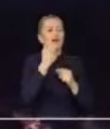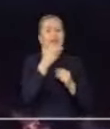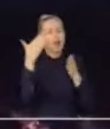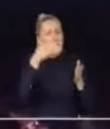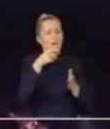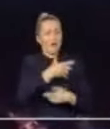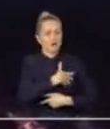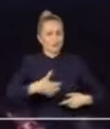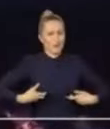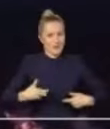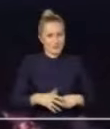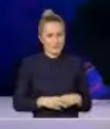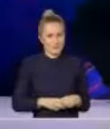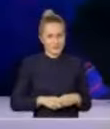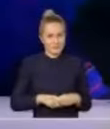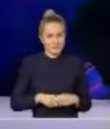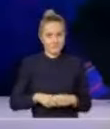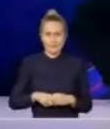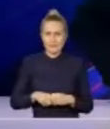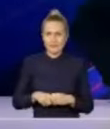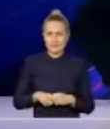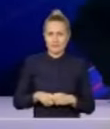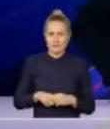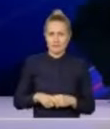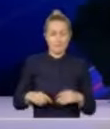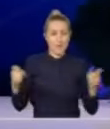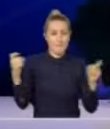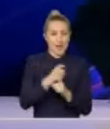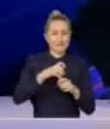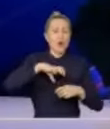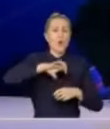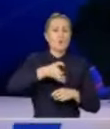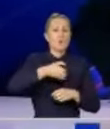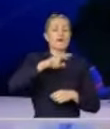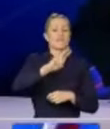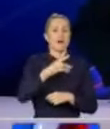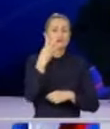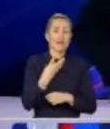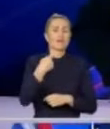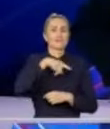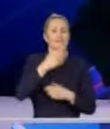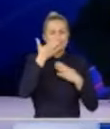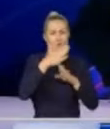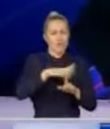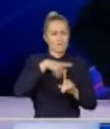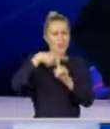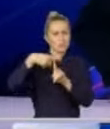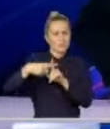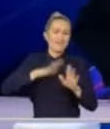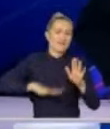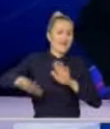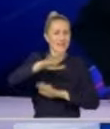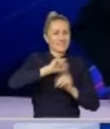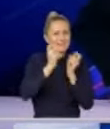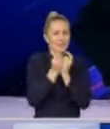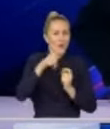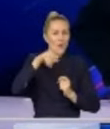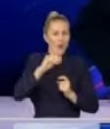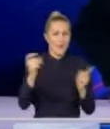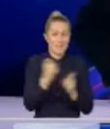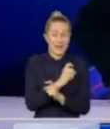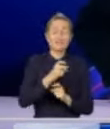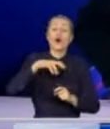Marcin Szewczak, Wiadomości. Kraje Grupy Wyszehradzkiej pozytywnie wyróżniają się na tle gospodarek Unii Europejskiej. Należące do